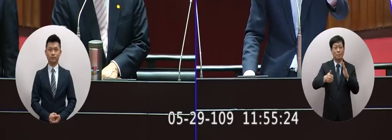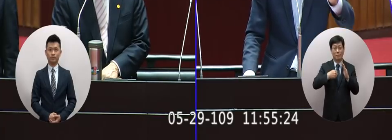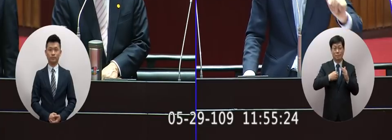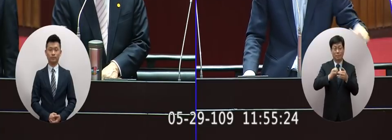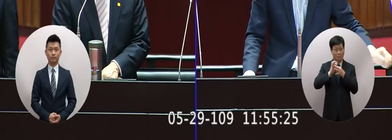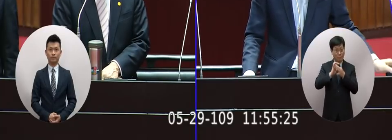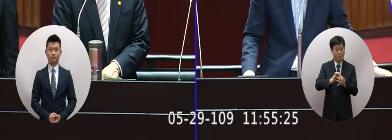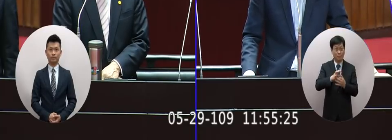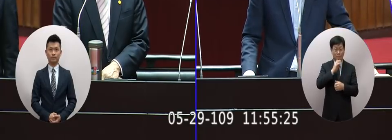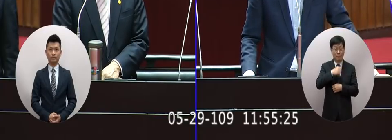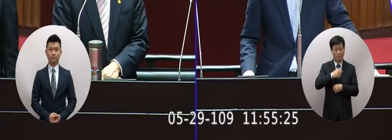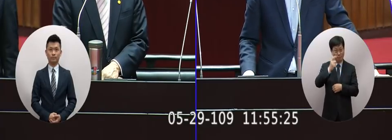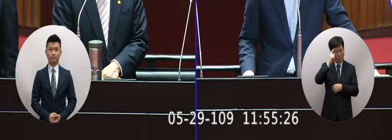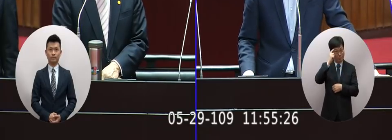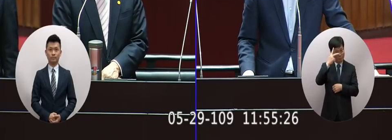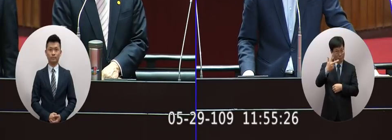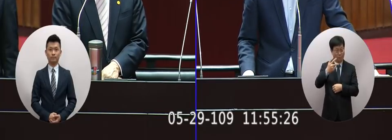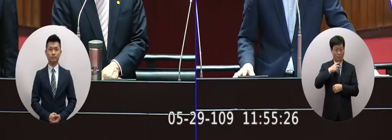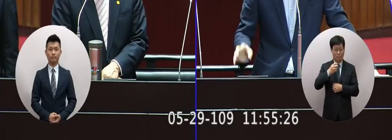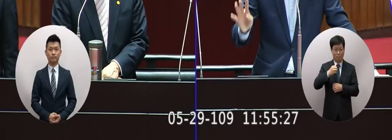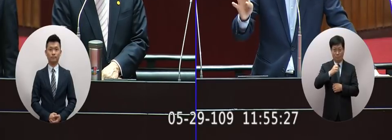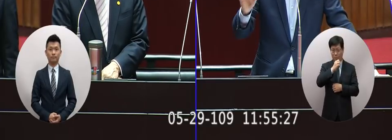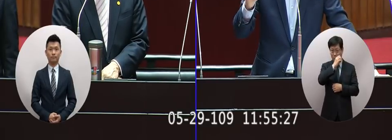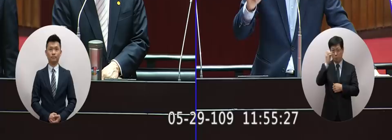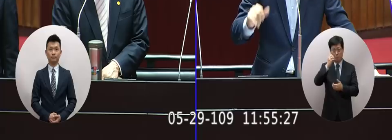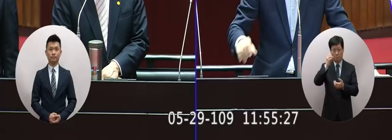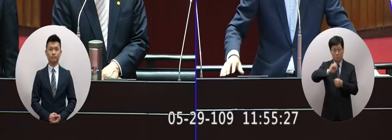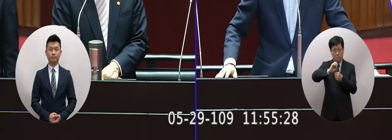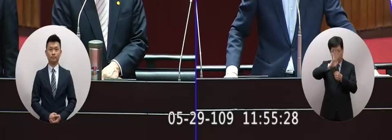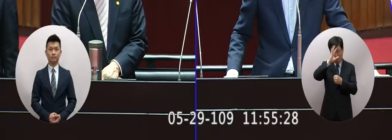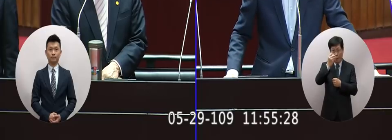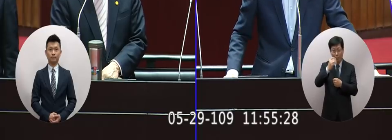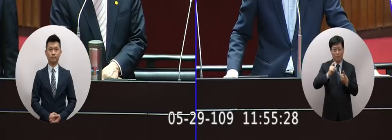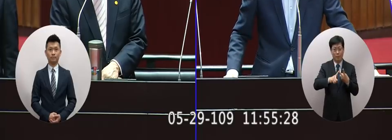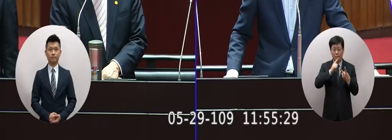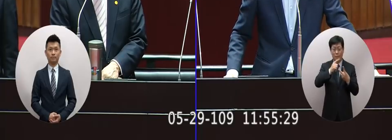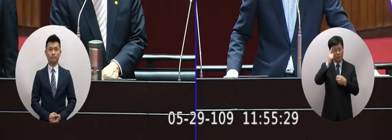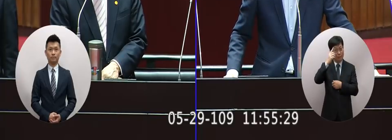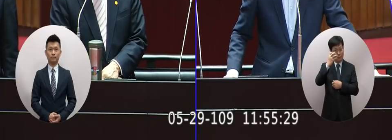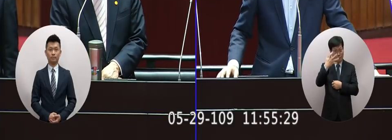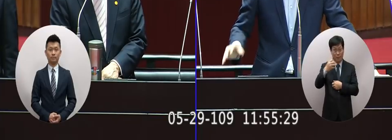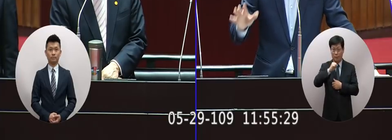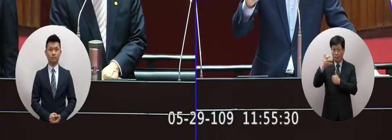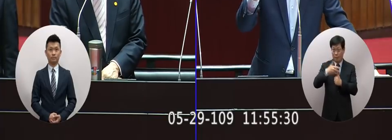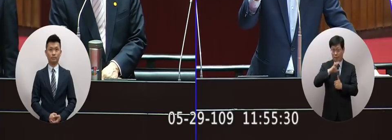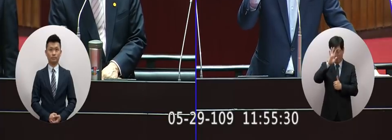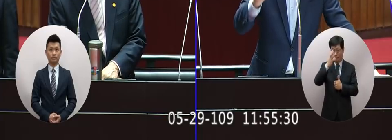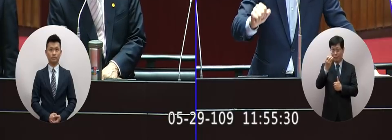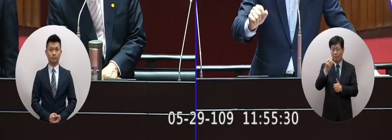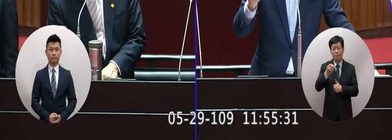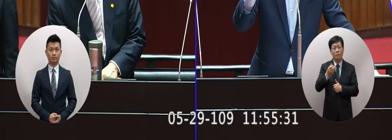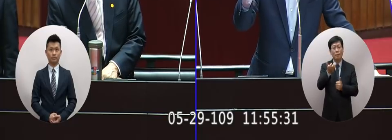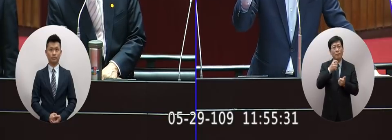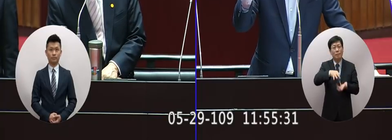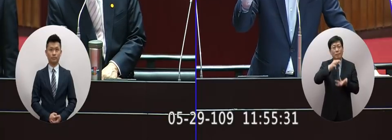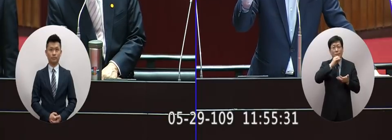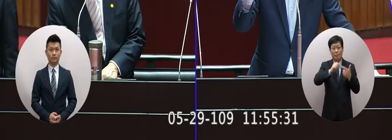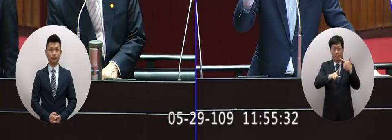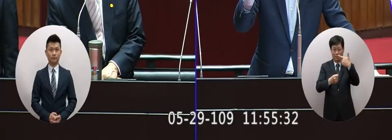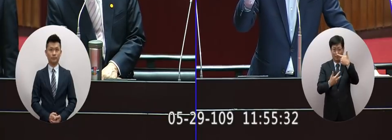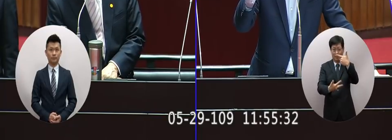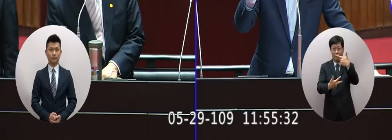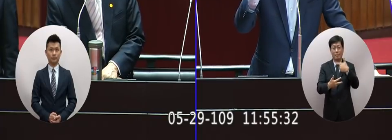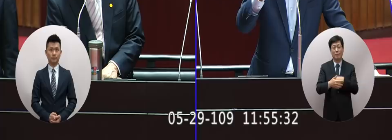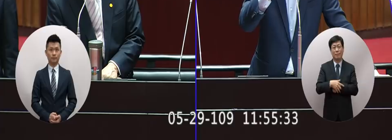续七天零确诊，连续46天无本土病例了。那院长，你刚刚讲